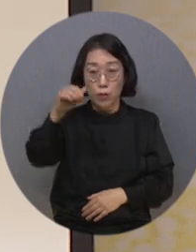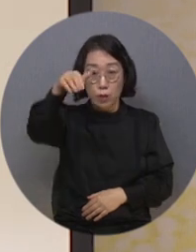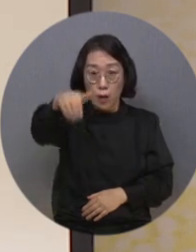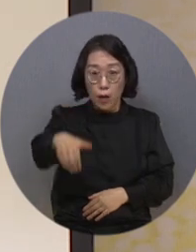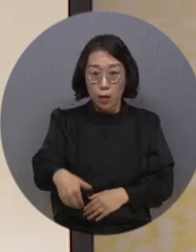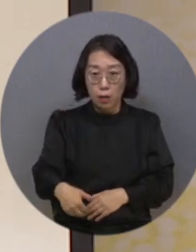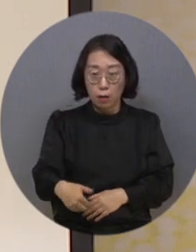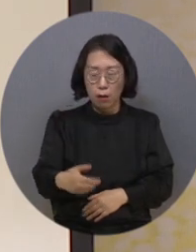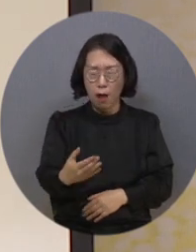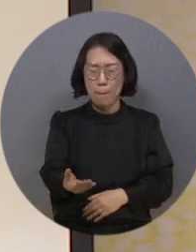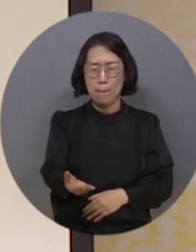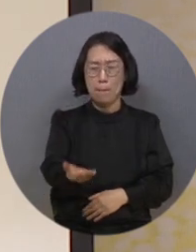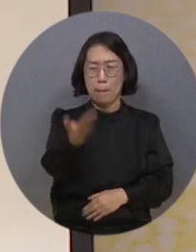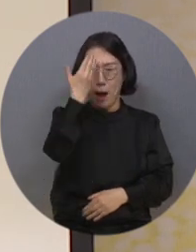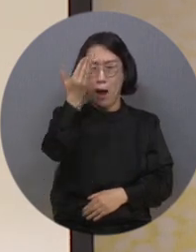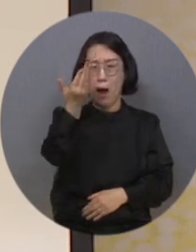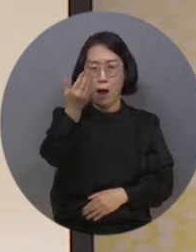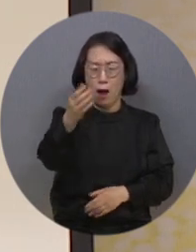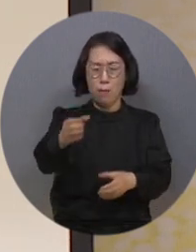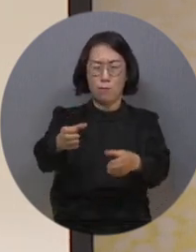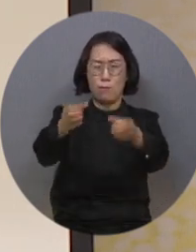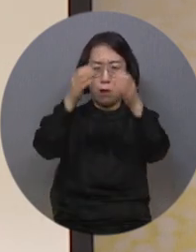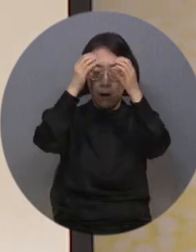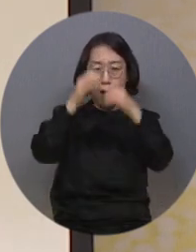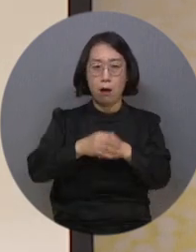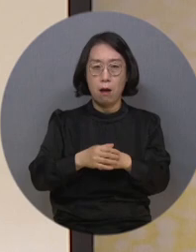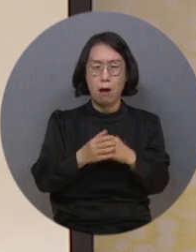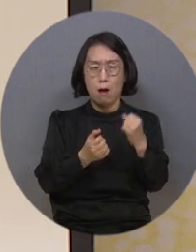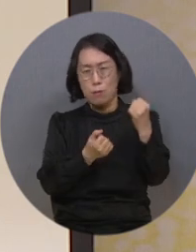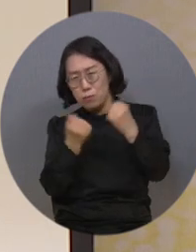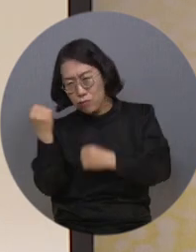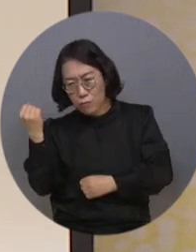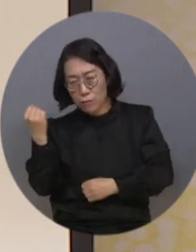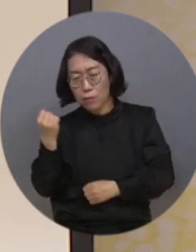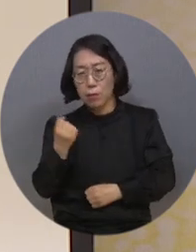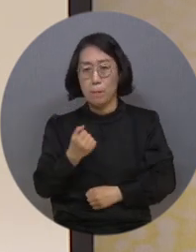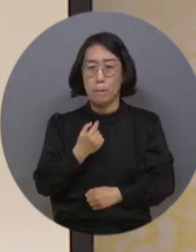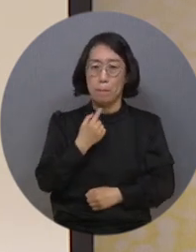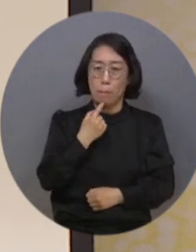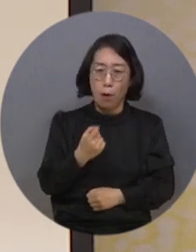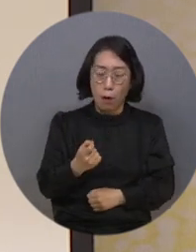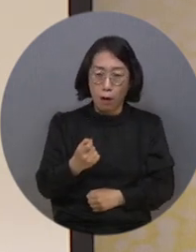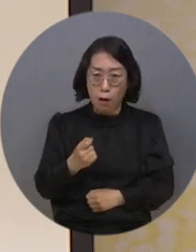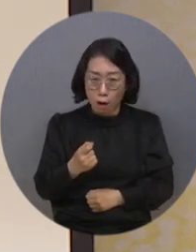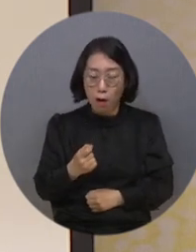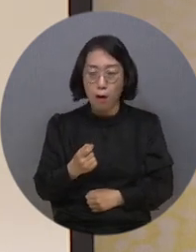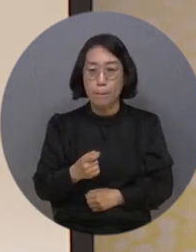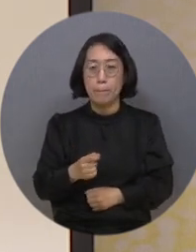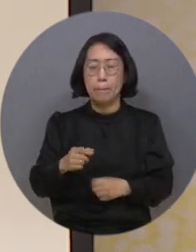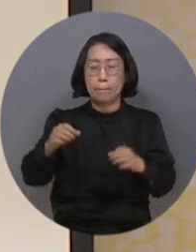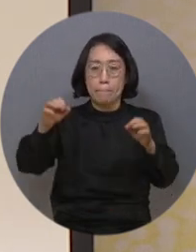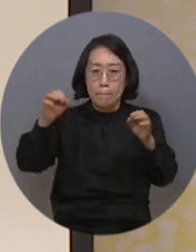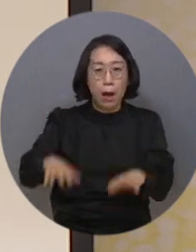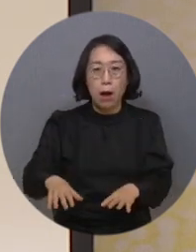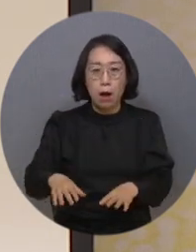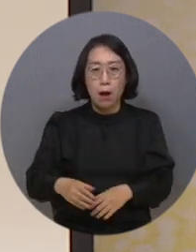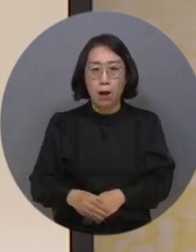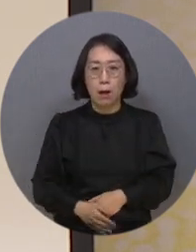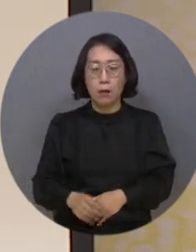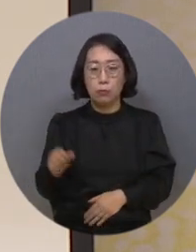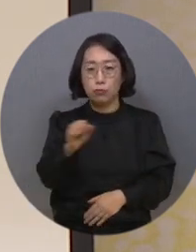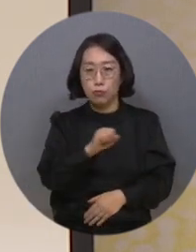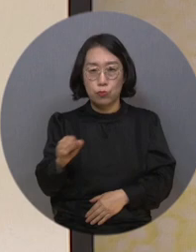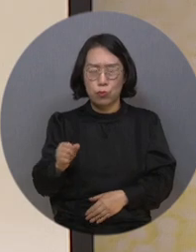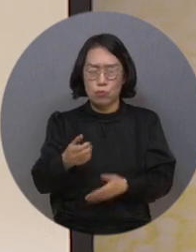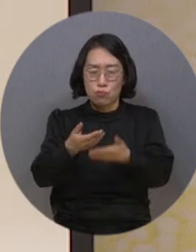날아왔고 레버를 당겨서 그 파일을 쳐내고 피하려고 했는데도 피할 사이도 없이 3초 만에 운전석에 그